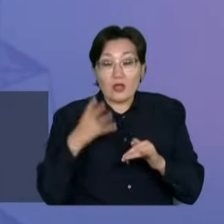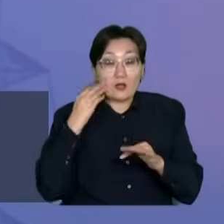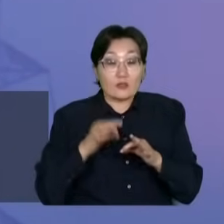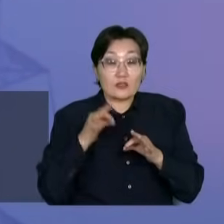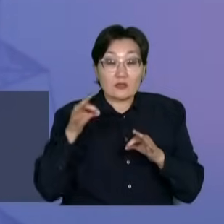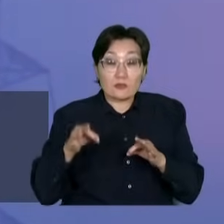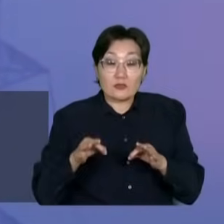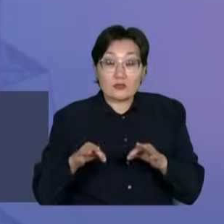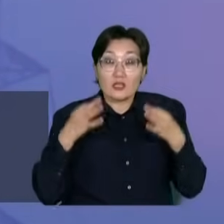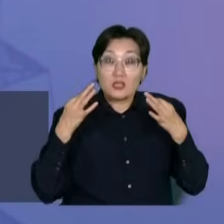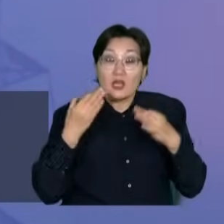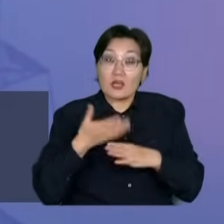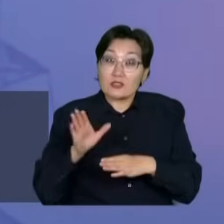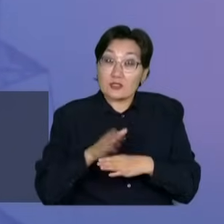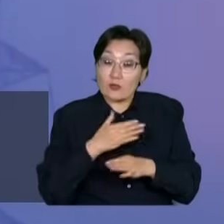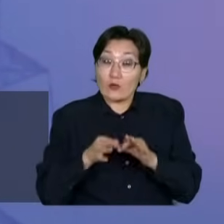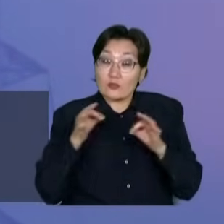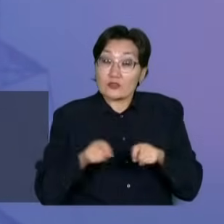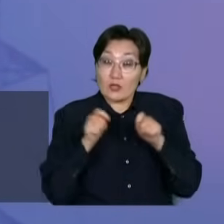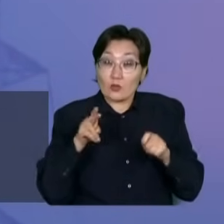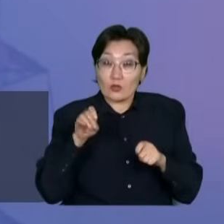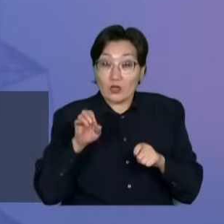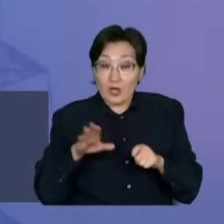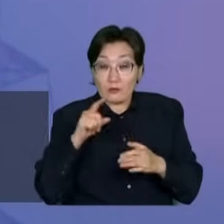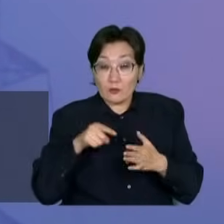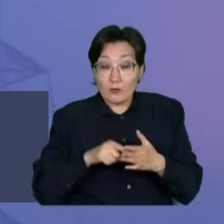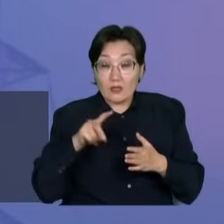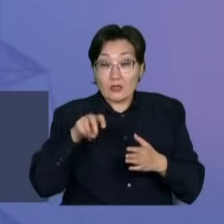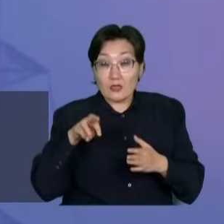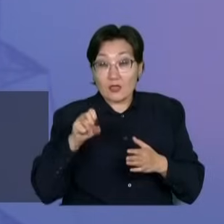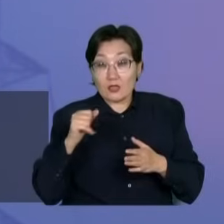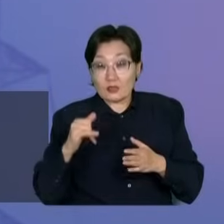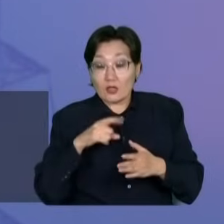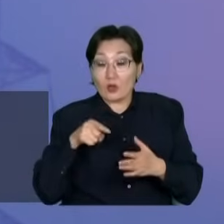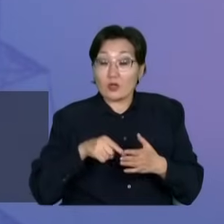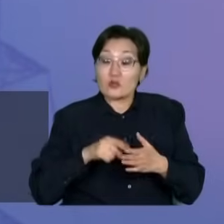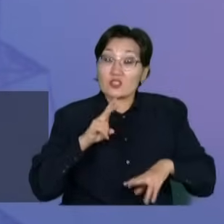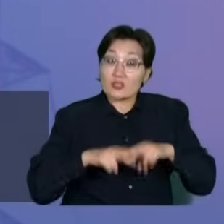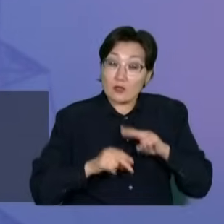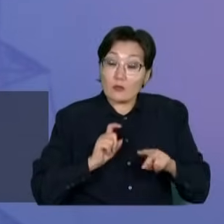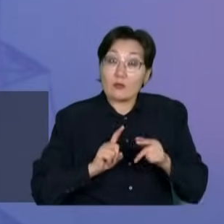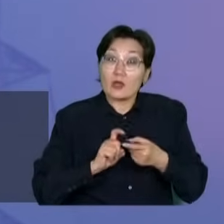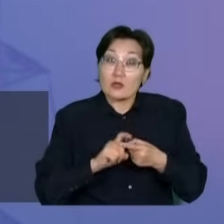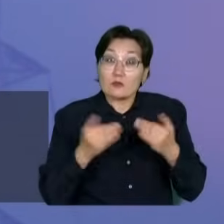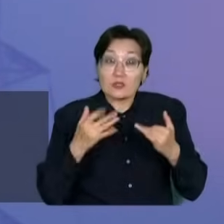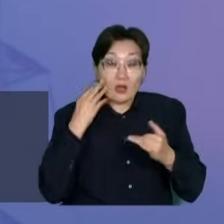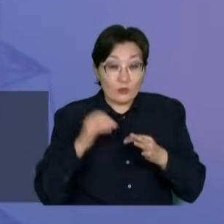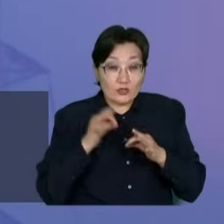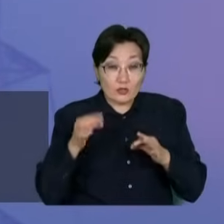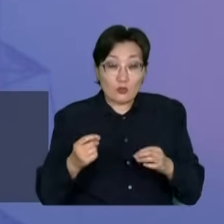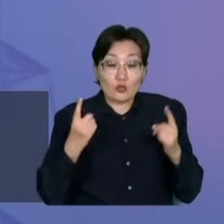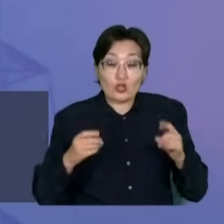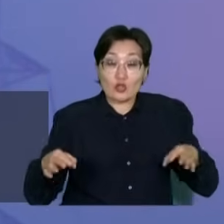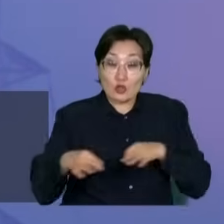дербес облыс бөлуіне байланысты, және де Қонаев қаласының, Алатау қаласының салынуына байланысты, бүгінгі күнде Алматы облысында үлкен